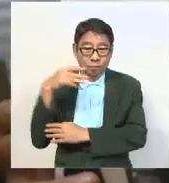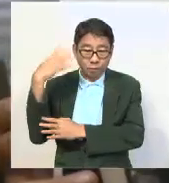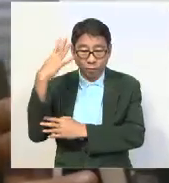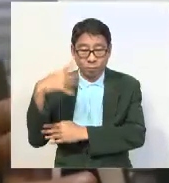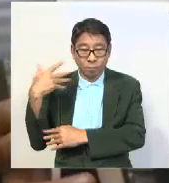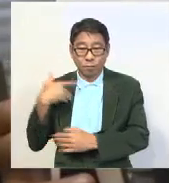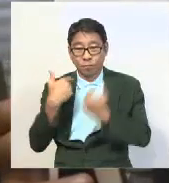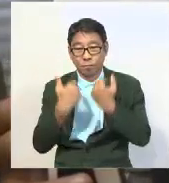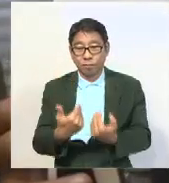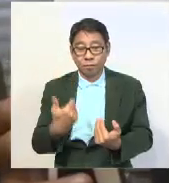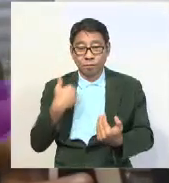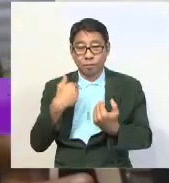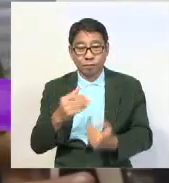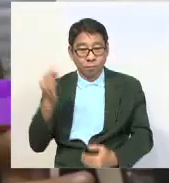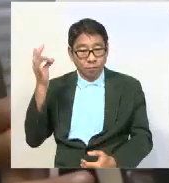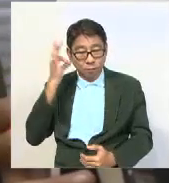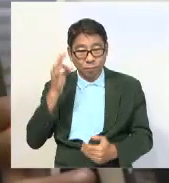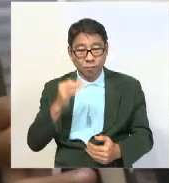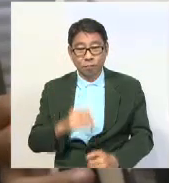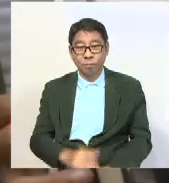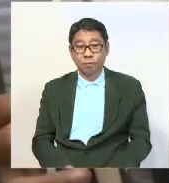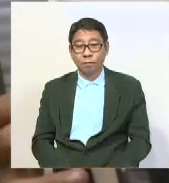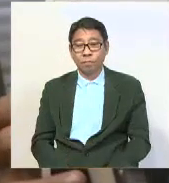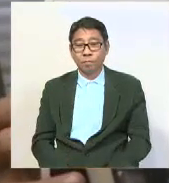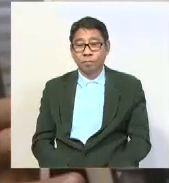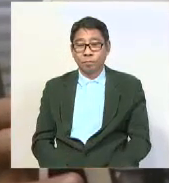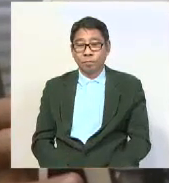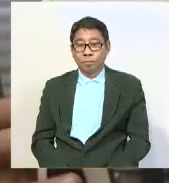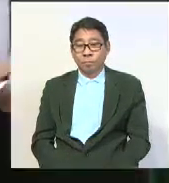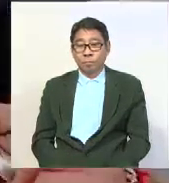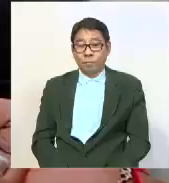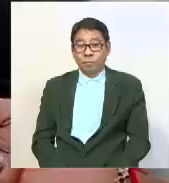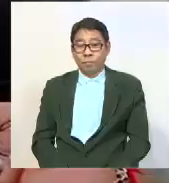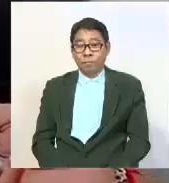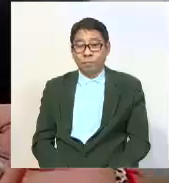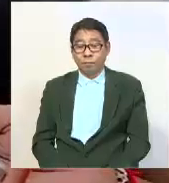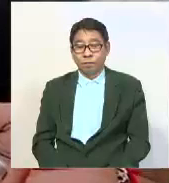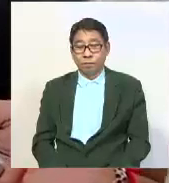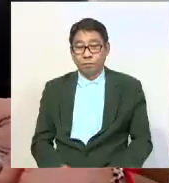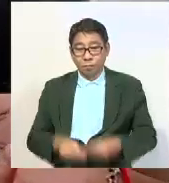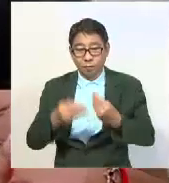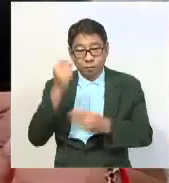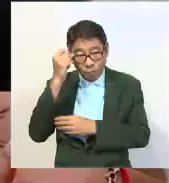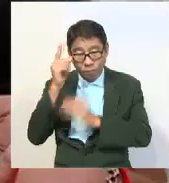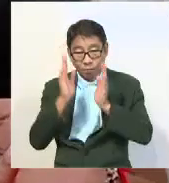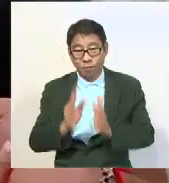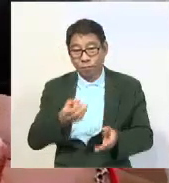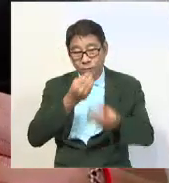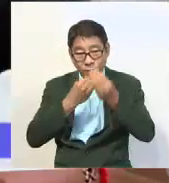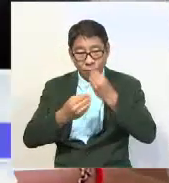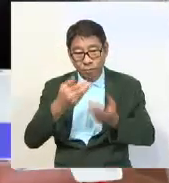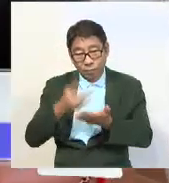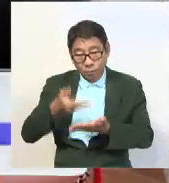คครับฟังเสียงท่านรัฐมนตรีประจำสำนักนายกรัฐมนตรีครับ ให้ความเข้าใจกับผู้บริโภคด้วยว่าการ